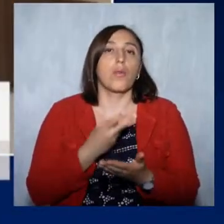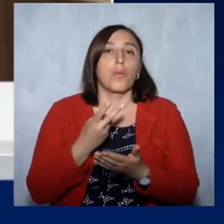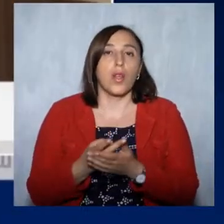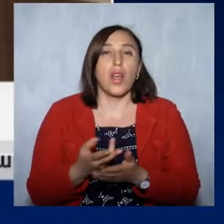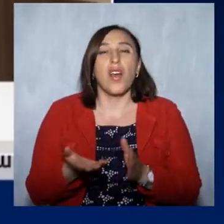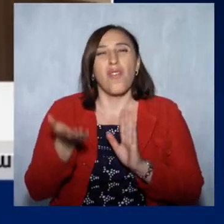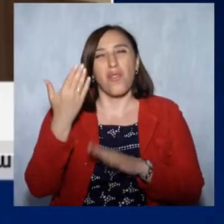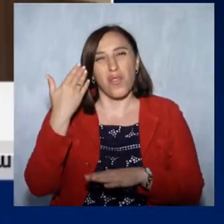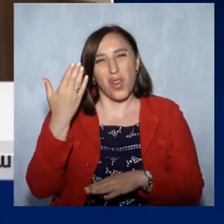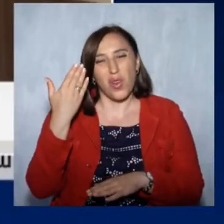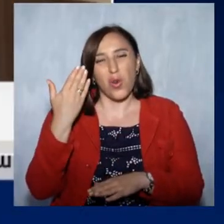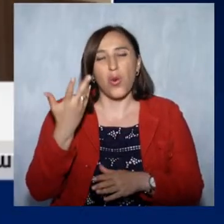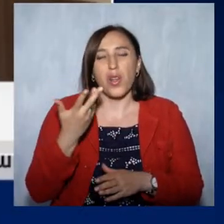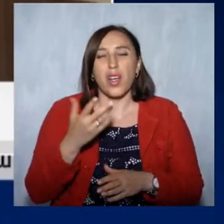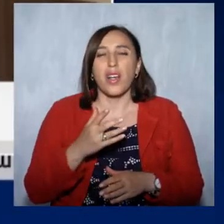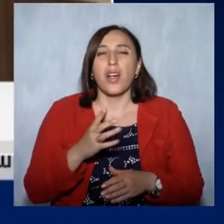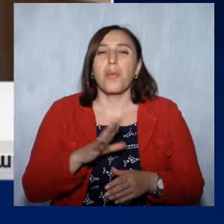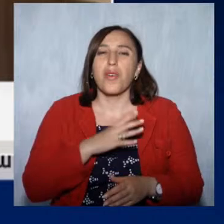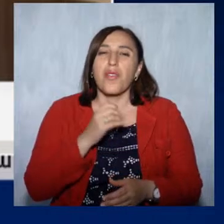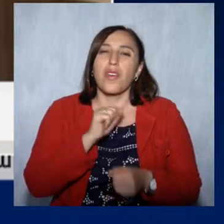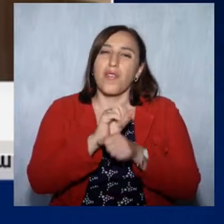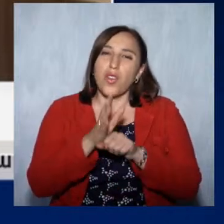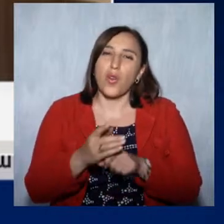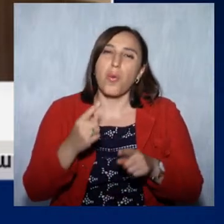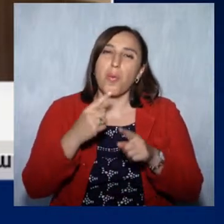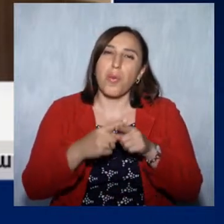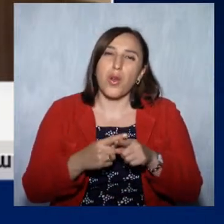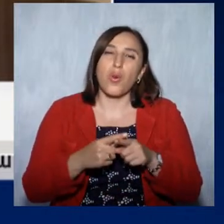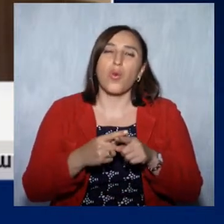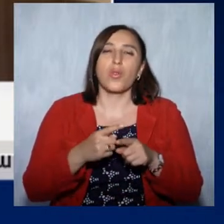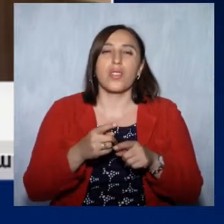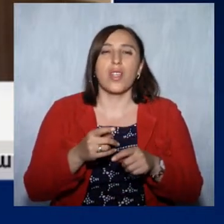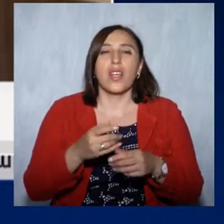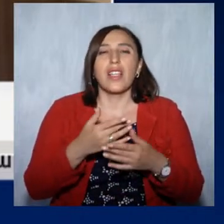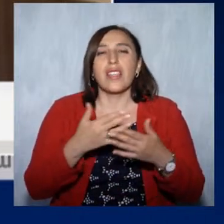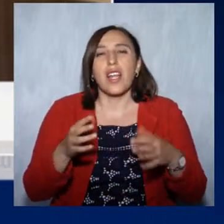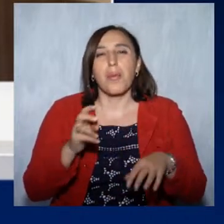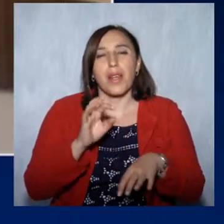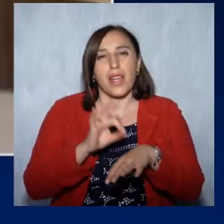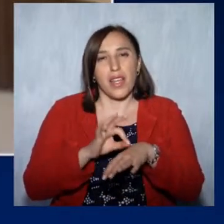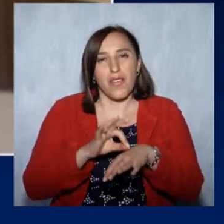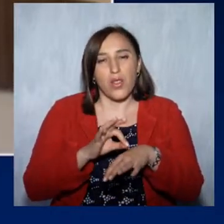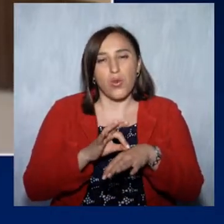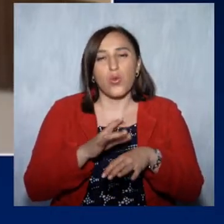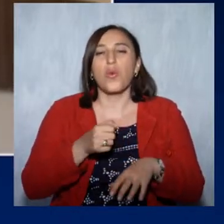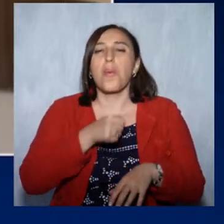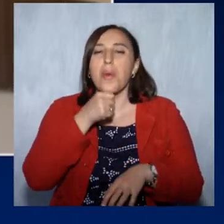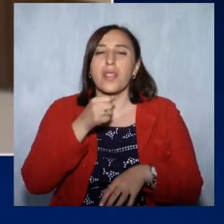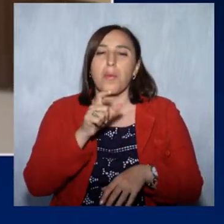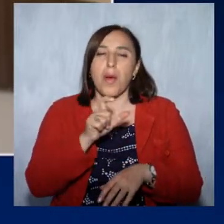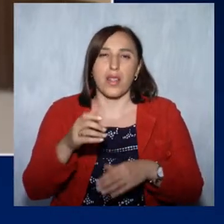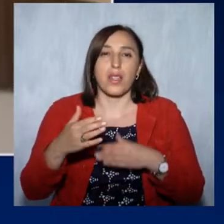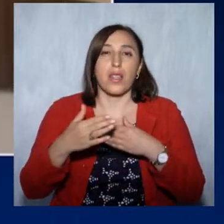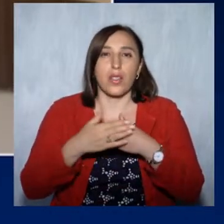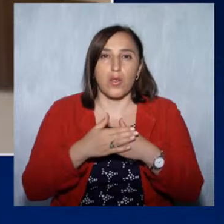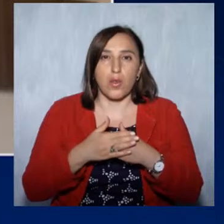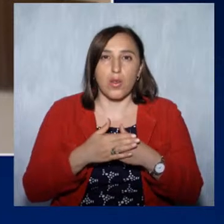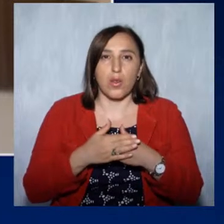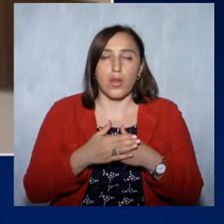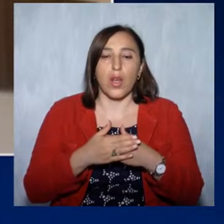կանոն գրանցվում էր քրոնիկ հիվանդությունների եւ տարեցների մոտ ծանր դեպքեր, լինում են նաեւ այս նոր շտամի